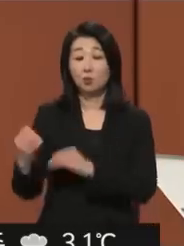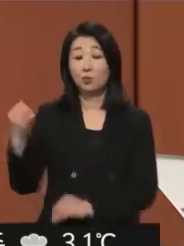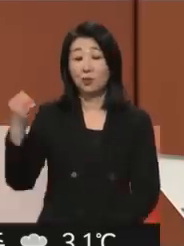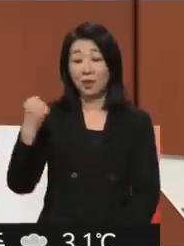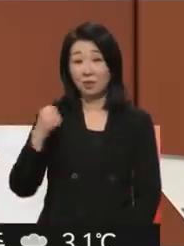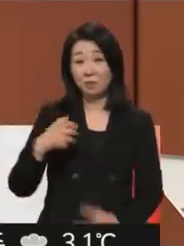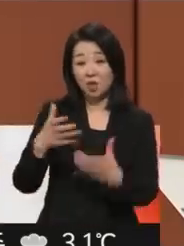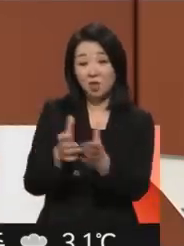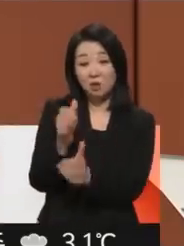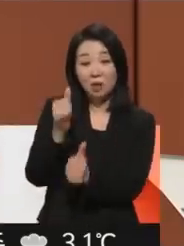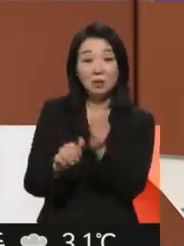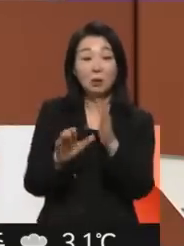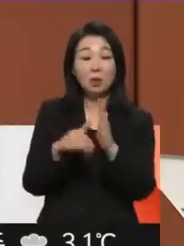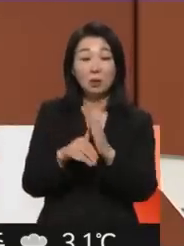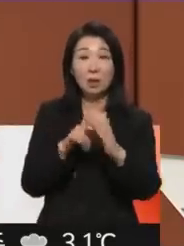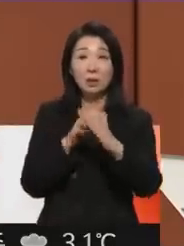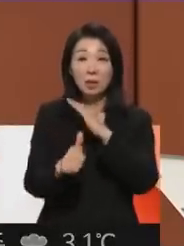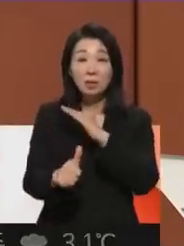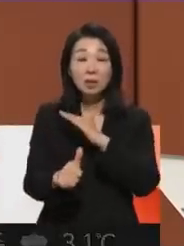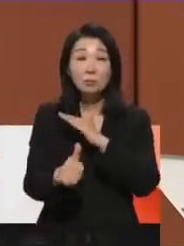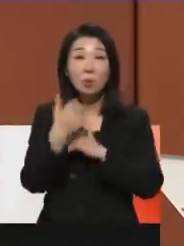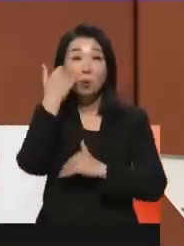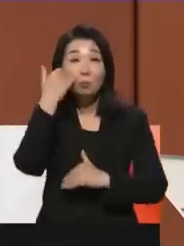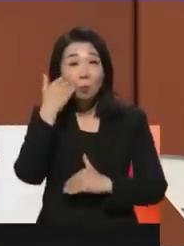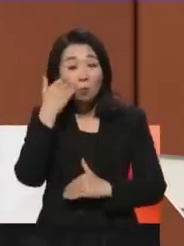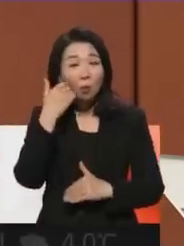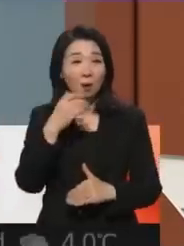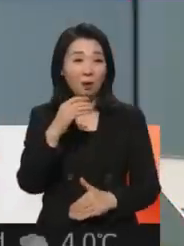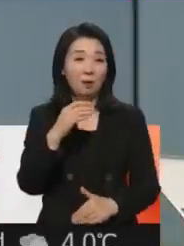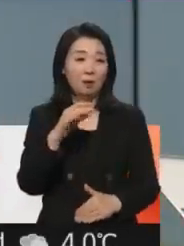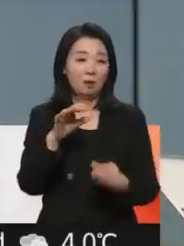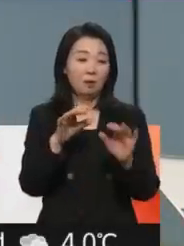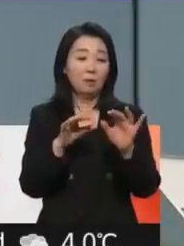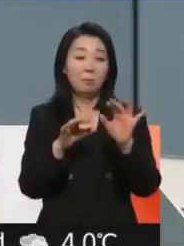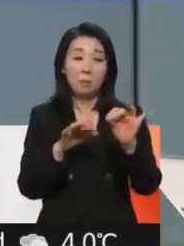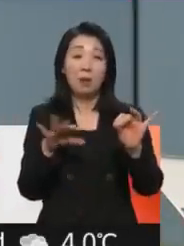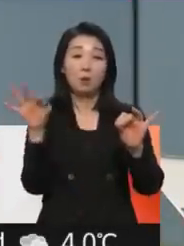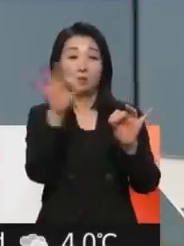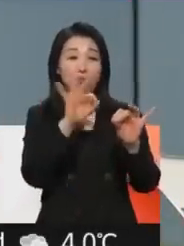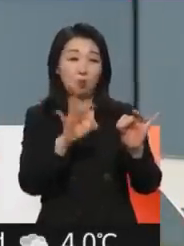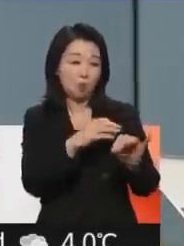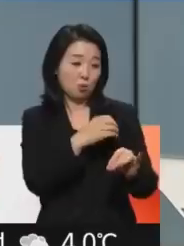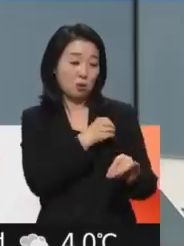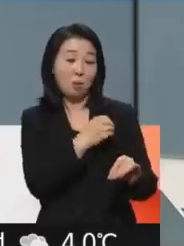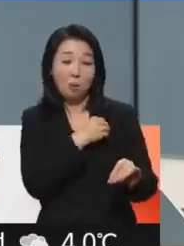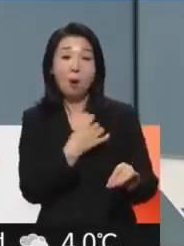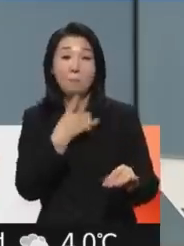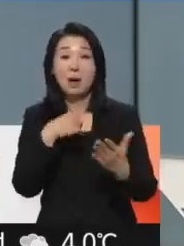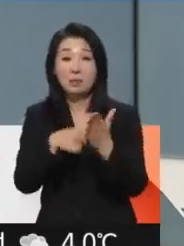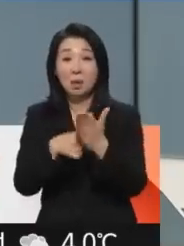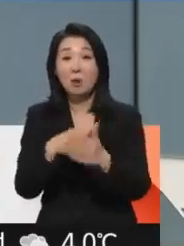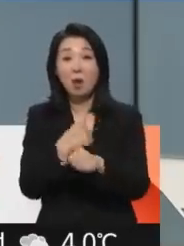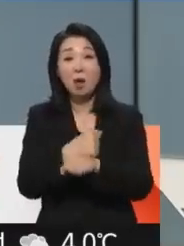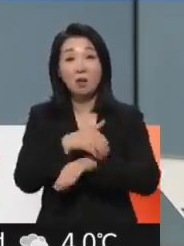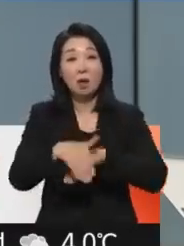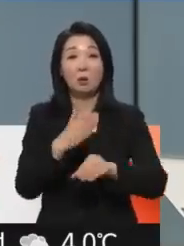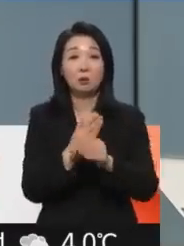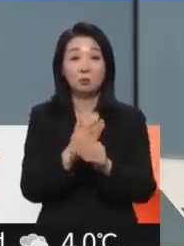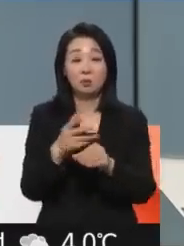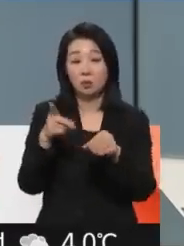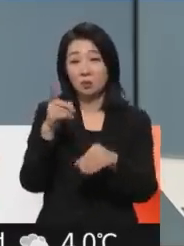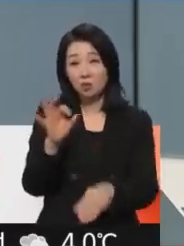국민의힘이 전당대회에서 당대표를 100% 당원 투표로 선출하는 방안을 적극 검토 중입니다. 정진석 비대위원장이 오늘 이런